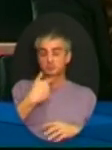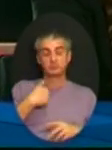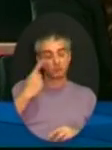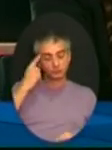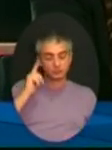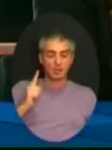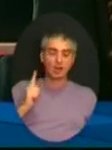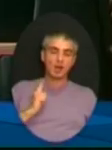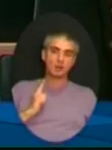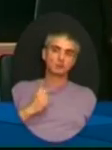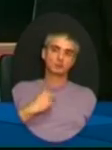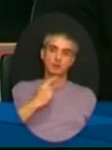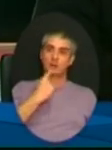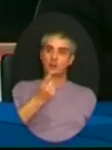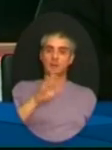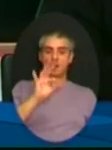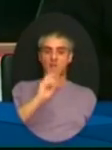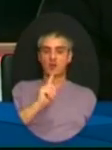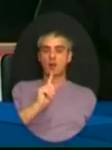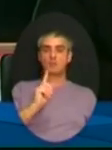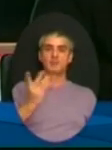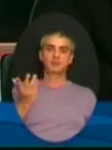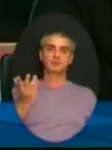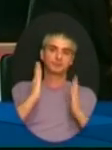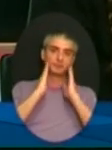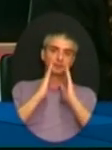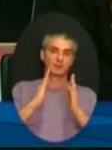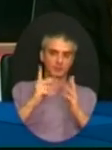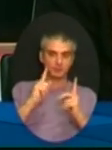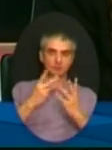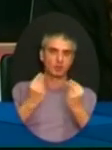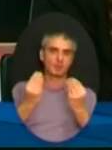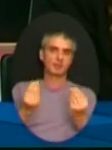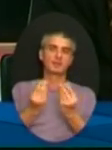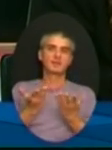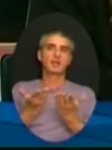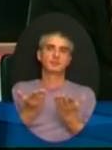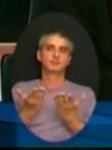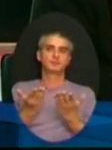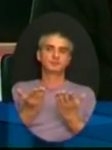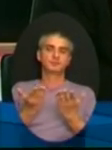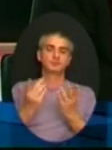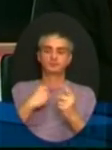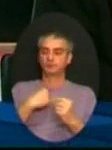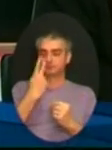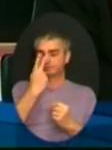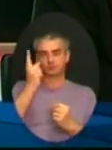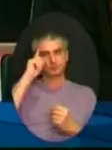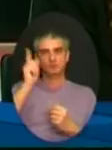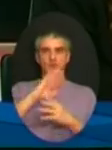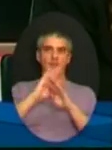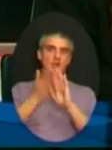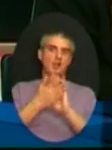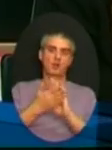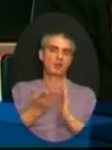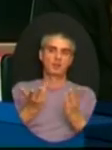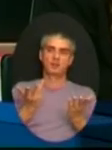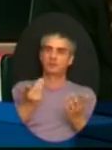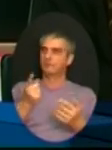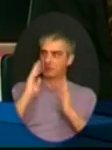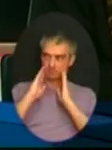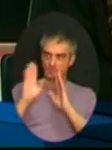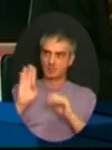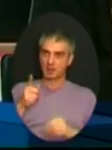לחכות. אנחנו יכולים להגיד, לבחור למי להאמין, אבל יש הרבה מאוד דברים שהם סמויים מהעין. אנחנו לא יודעים, אנחנו לא בתוך חדרי החקירות.